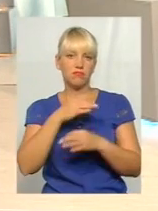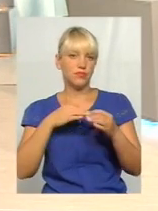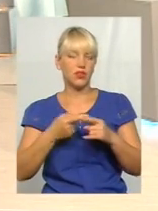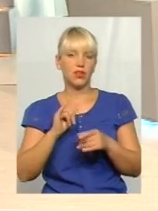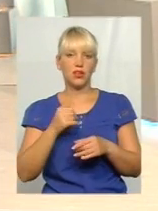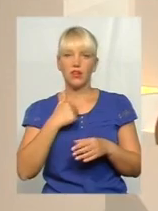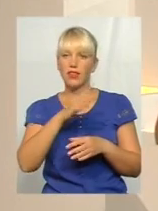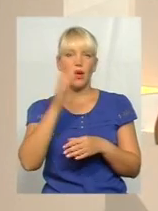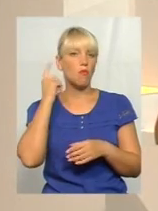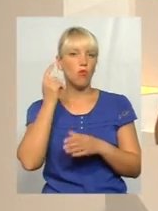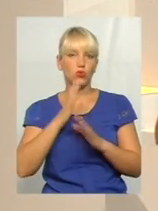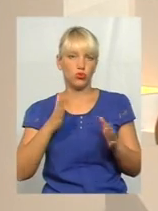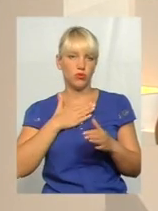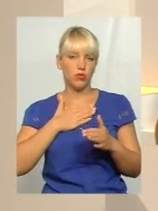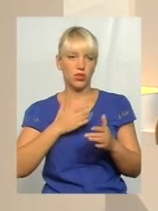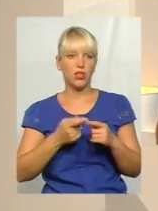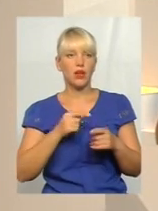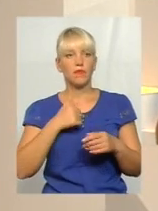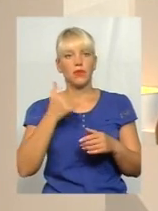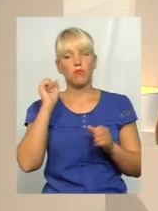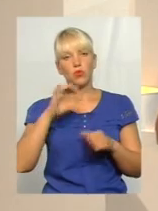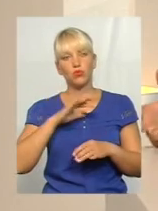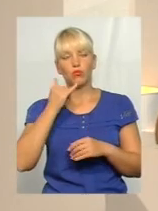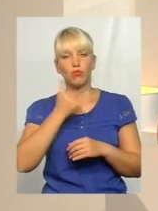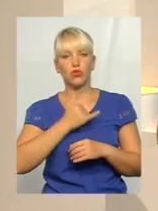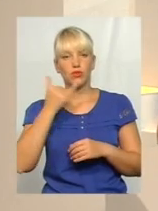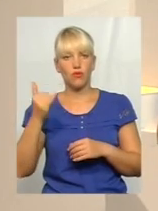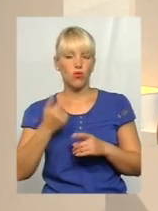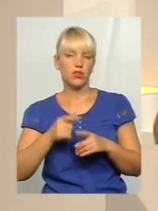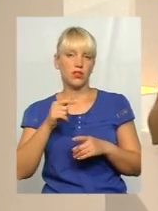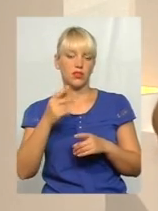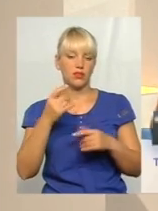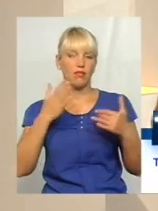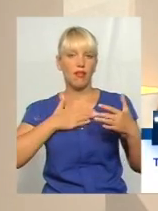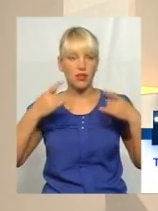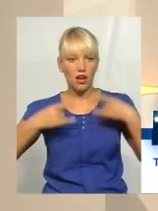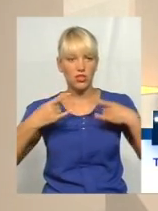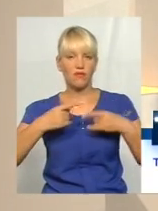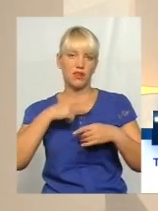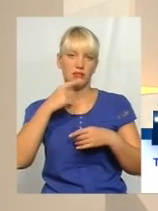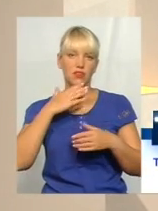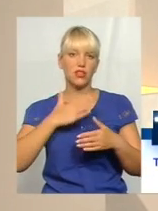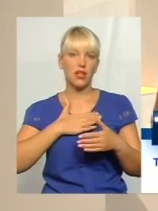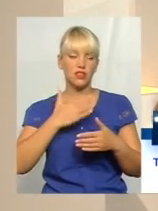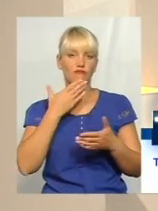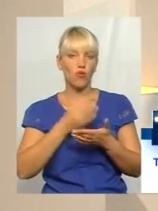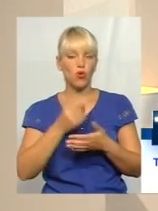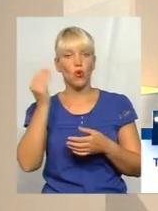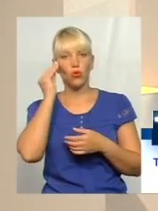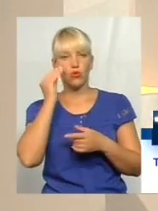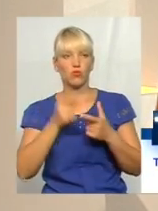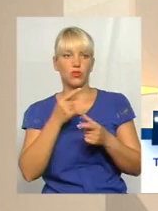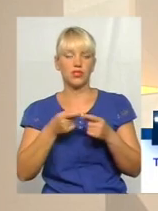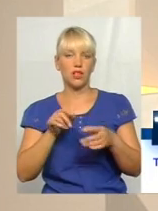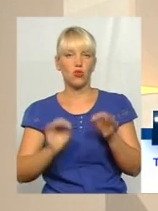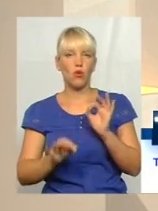зателефонують нав прямий ефір за номером 619060 і все ж таки скажуть свою думку чому так Чи це нормальне таке